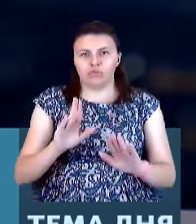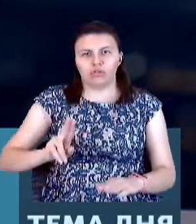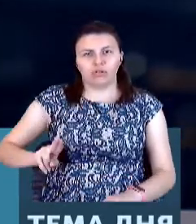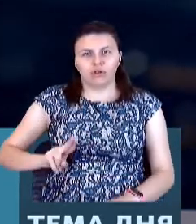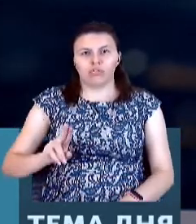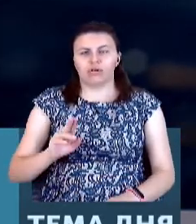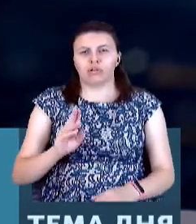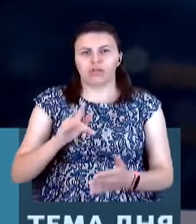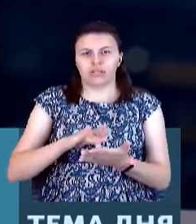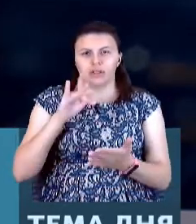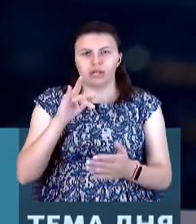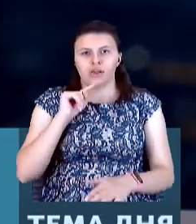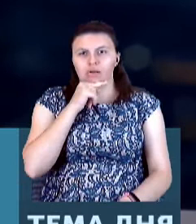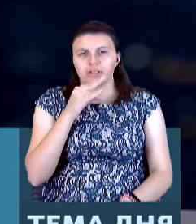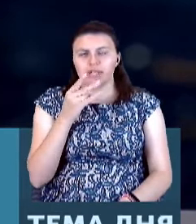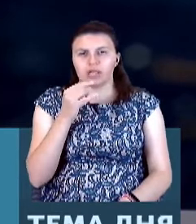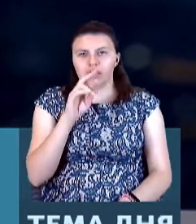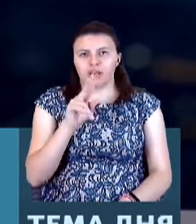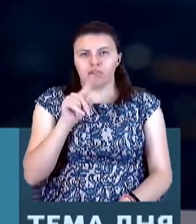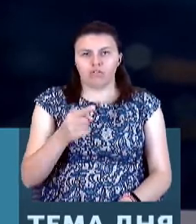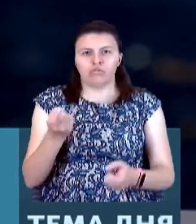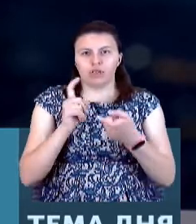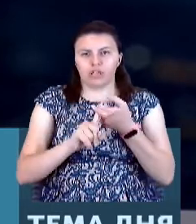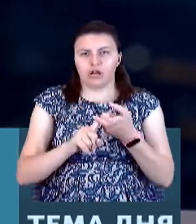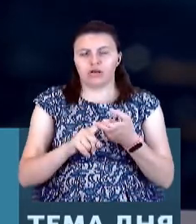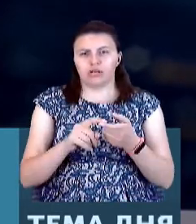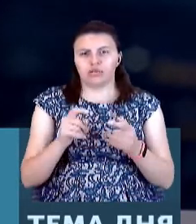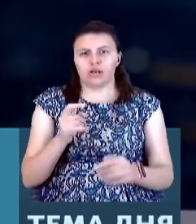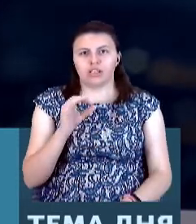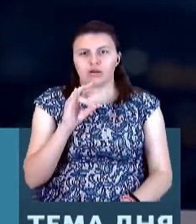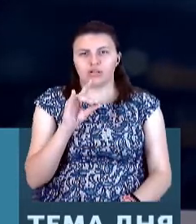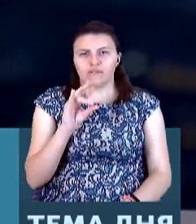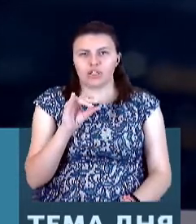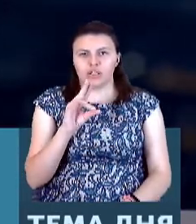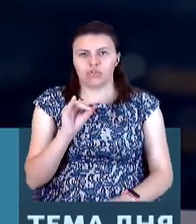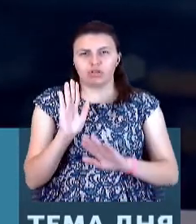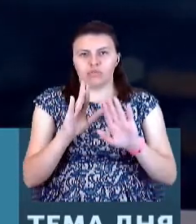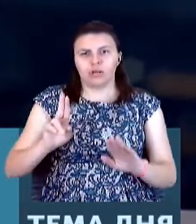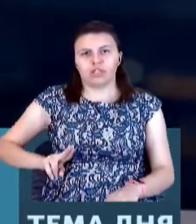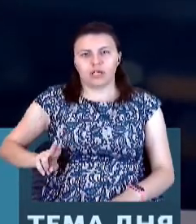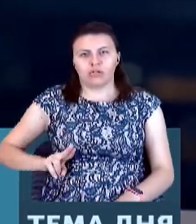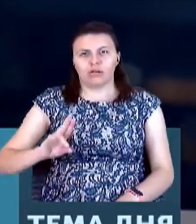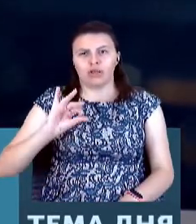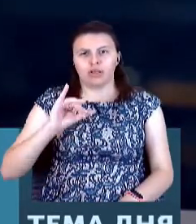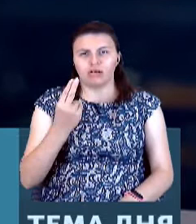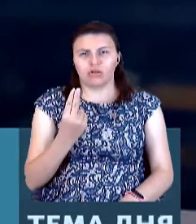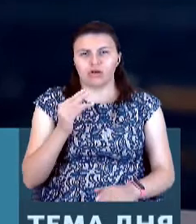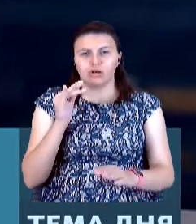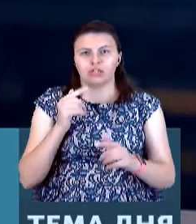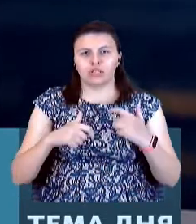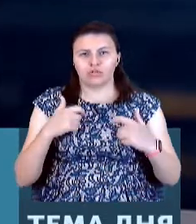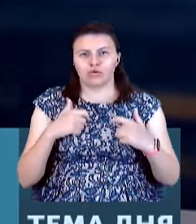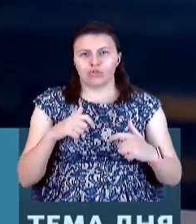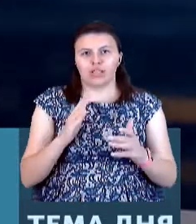Центру економічної стратегії. Також до ефіру приєднається Ярослав Жаліла, заступник директора Національного інституту стратегічних